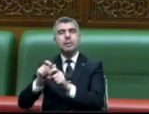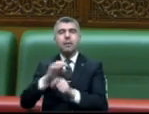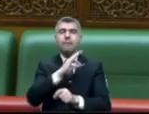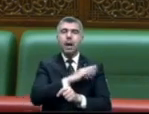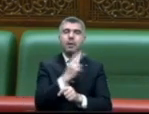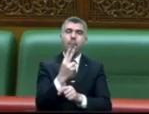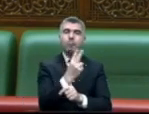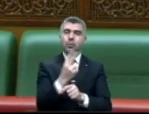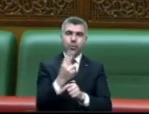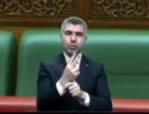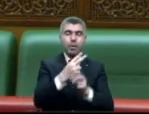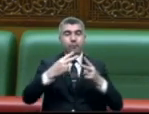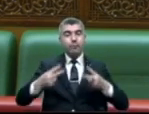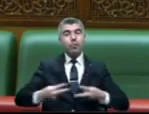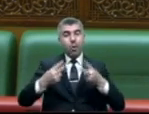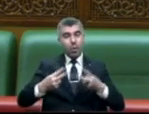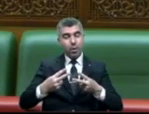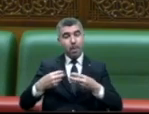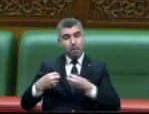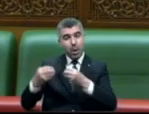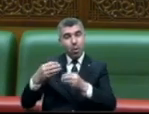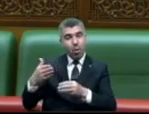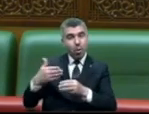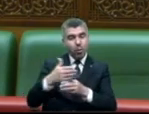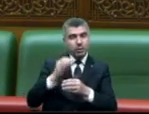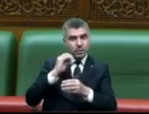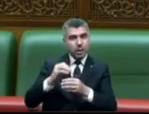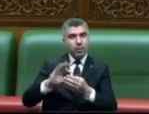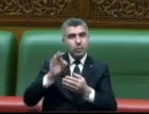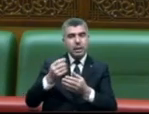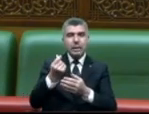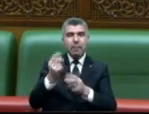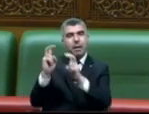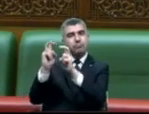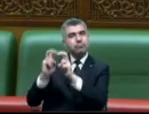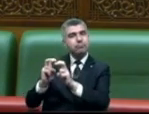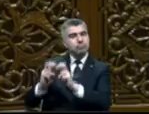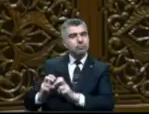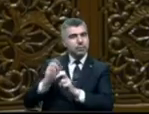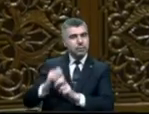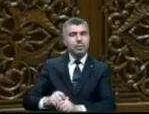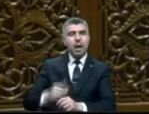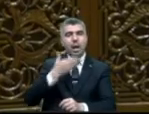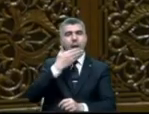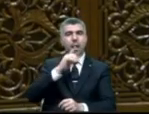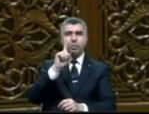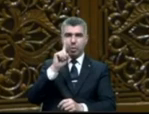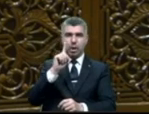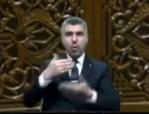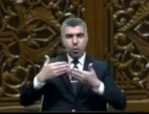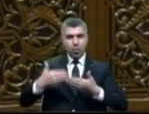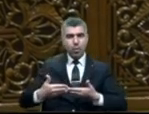كبير ديال الاسواق ديال الجمله كان هو اننا نوفروا السوق يعني الاسماك بثمن اثمنه مناسبه. الحمد لله اليوم